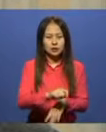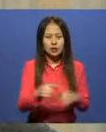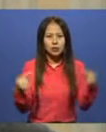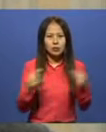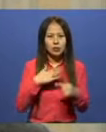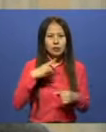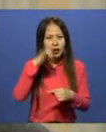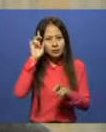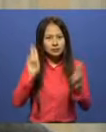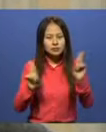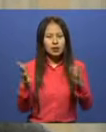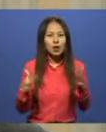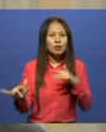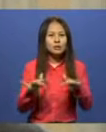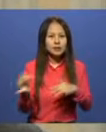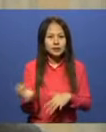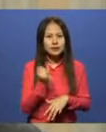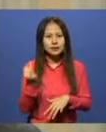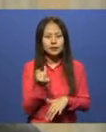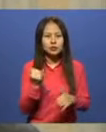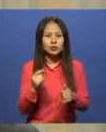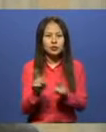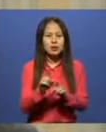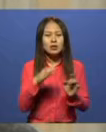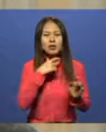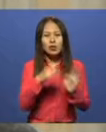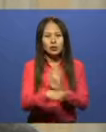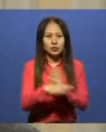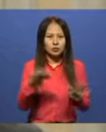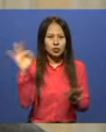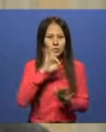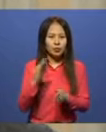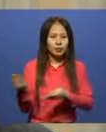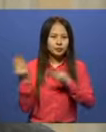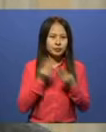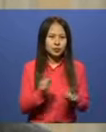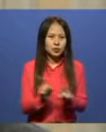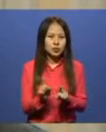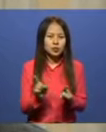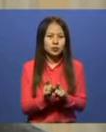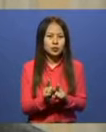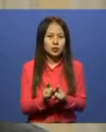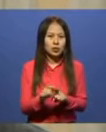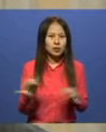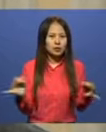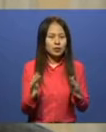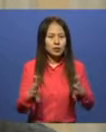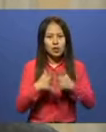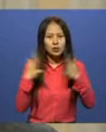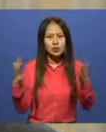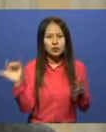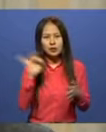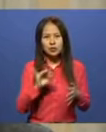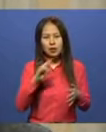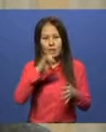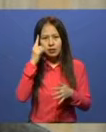өте қызық. Дегенмен бізде де сайлауды жалпы халықтық дауыс беру арқылы өткізу туралы ұсыныстар айтылып жатыр. Бұл үлкен оқиға, өйткені сайлау тек